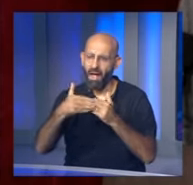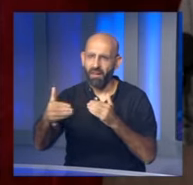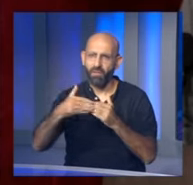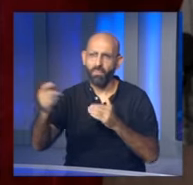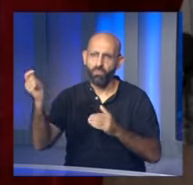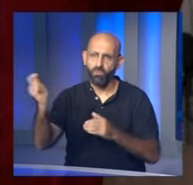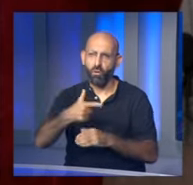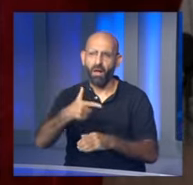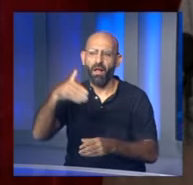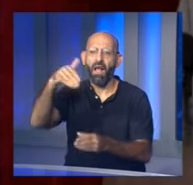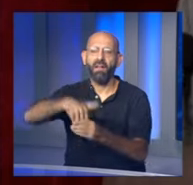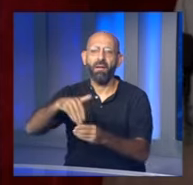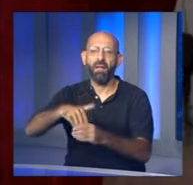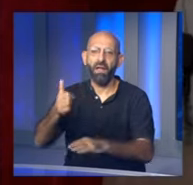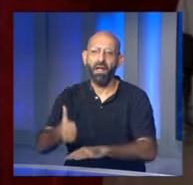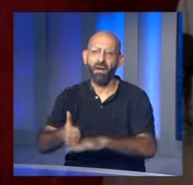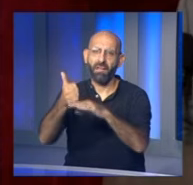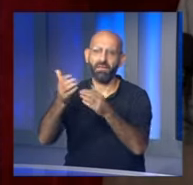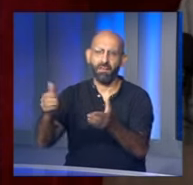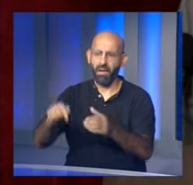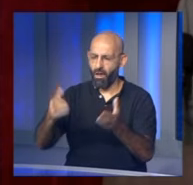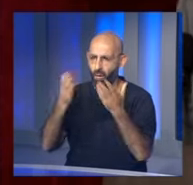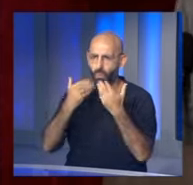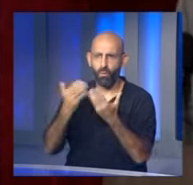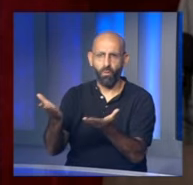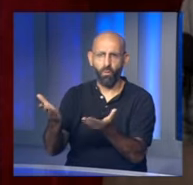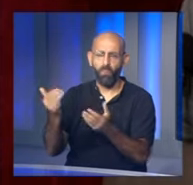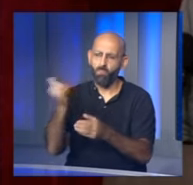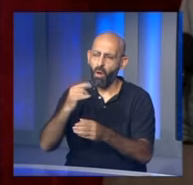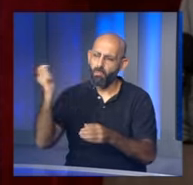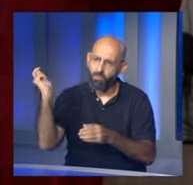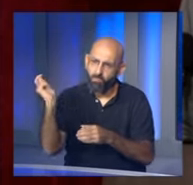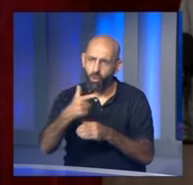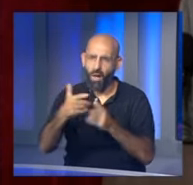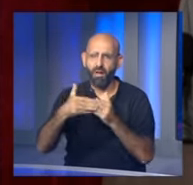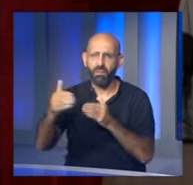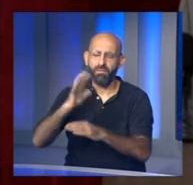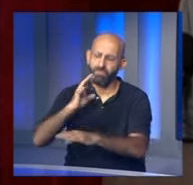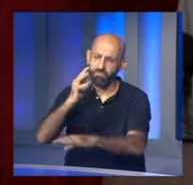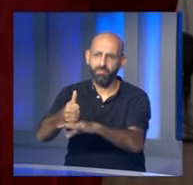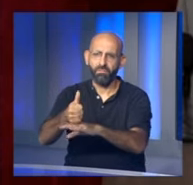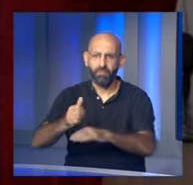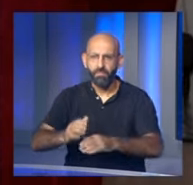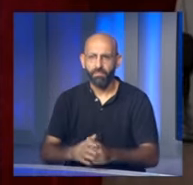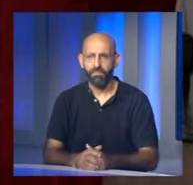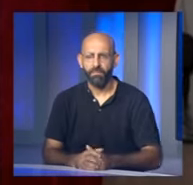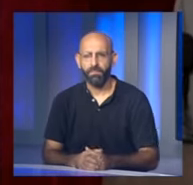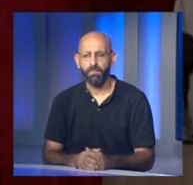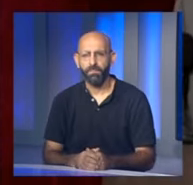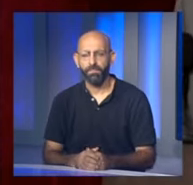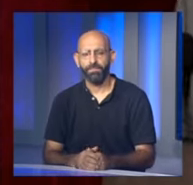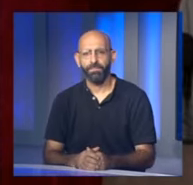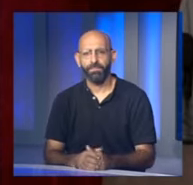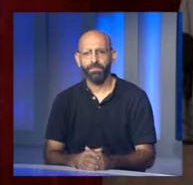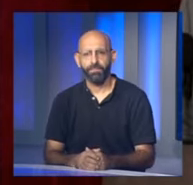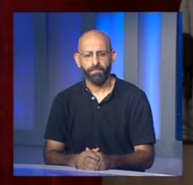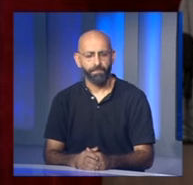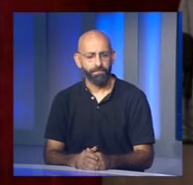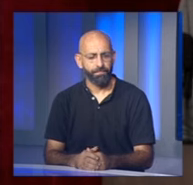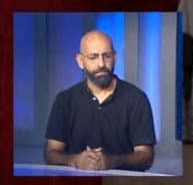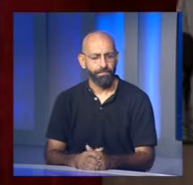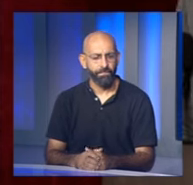بس نشوف الجيش الاسرائيلي عم بلش يدخل الاراضي اللبنانيه بالجنوب ونحن ما عننا